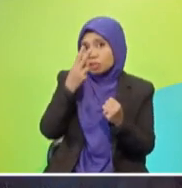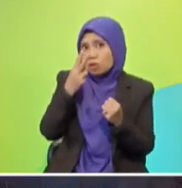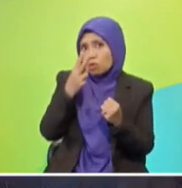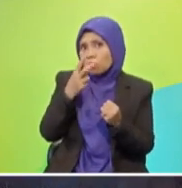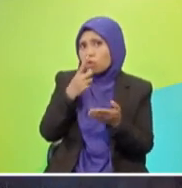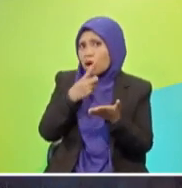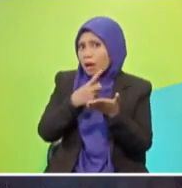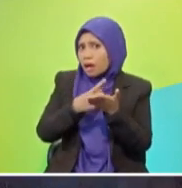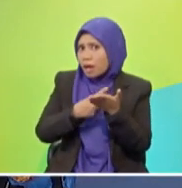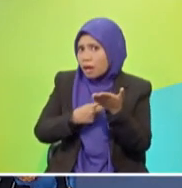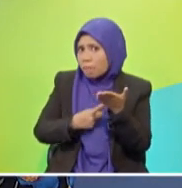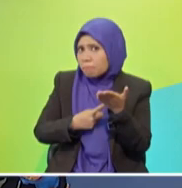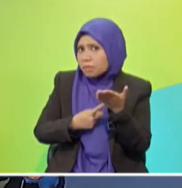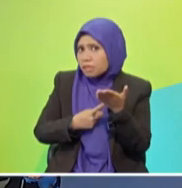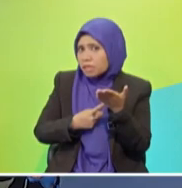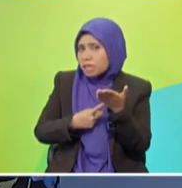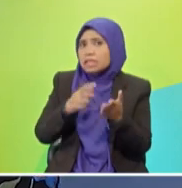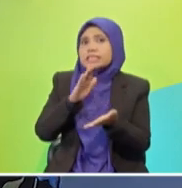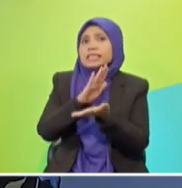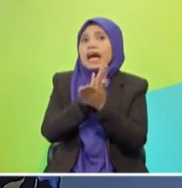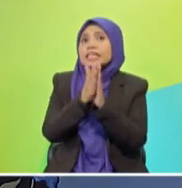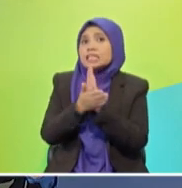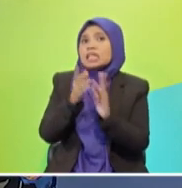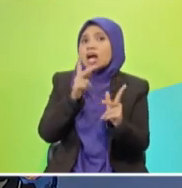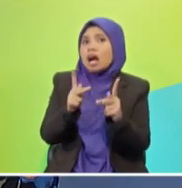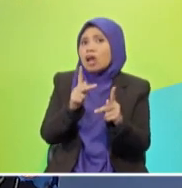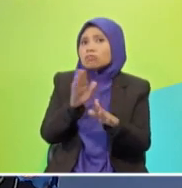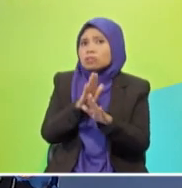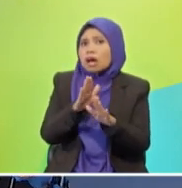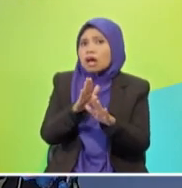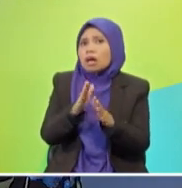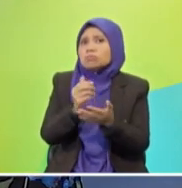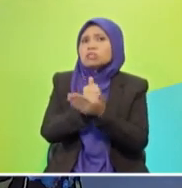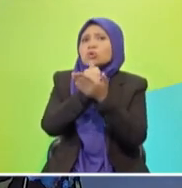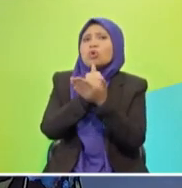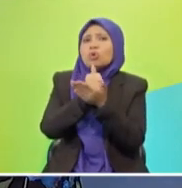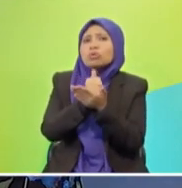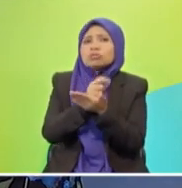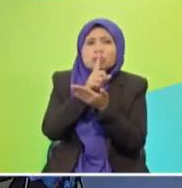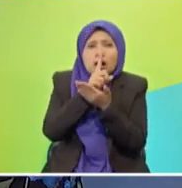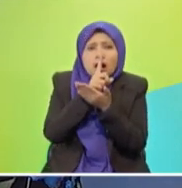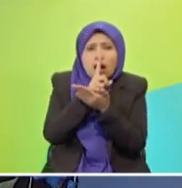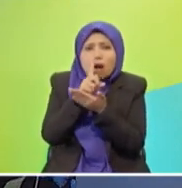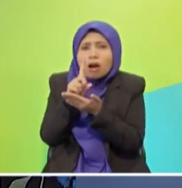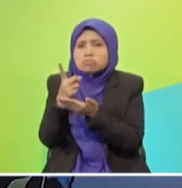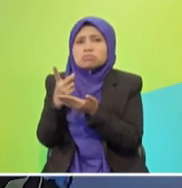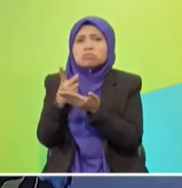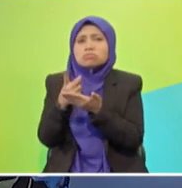kalau kita tidak meminta bantuan ketika melakukan kecemasan boleh